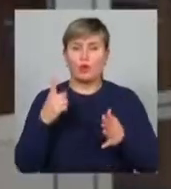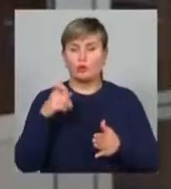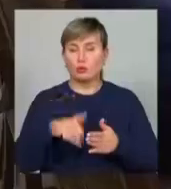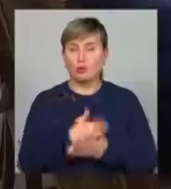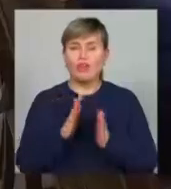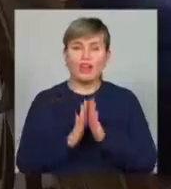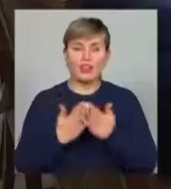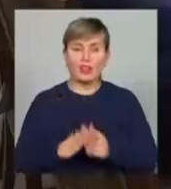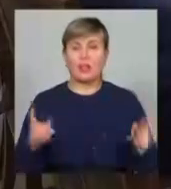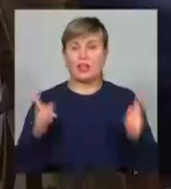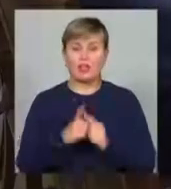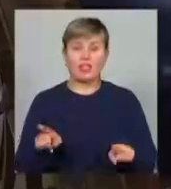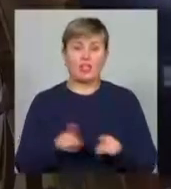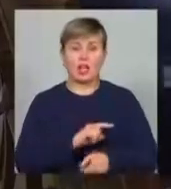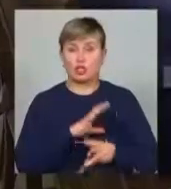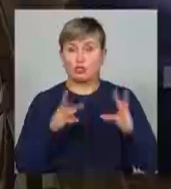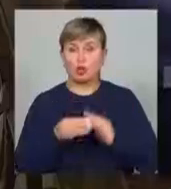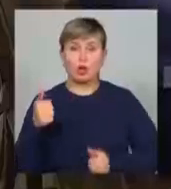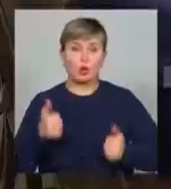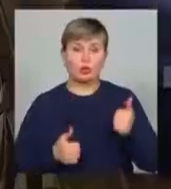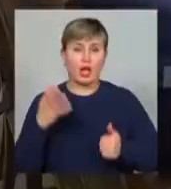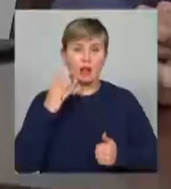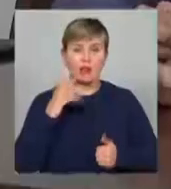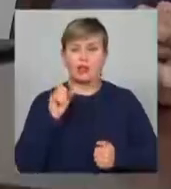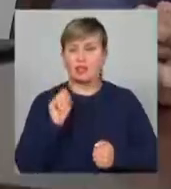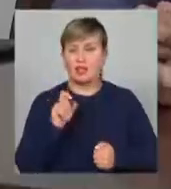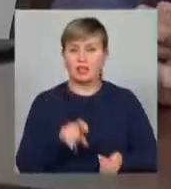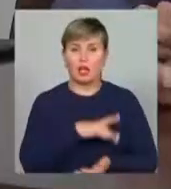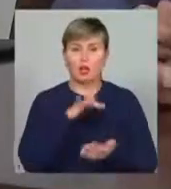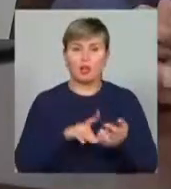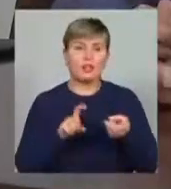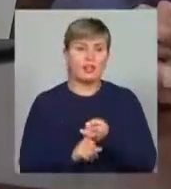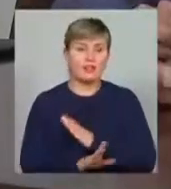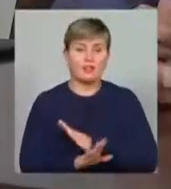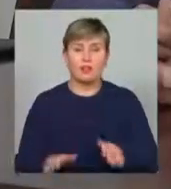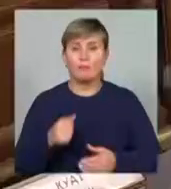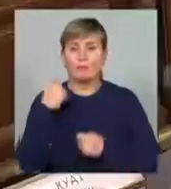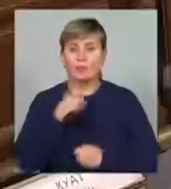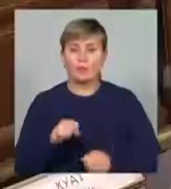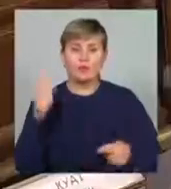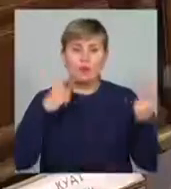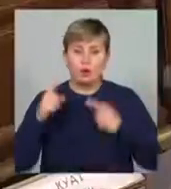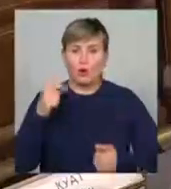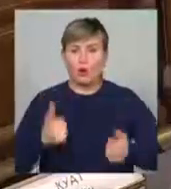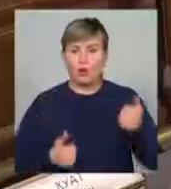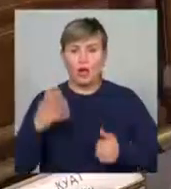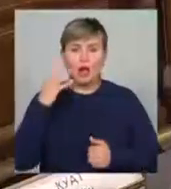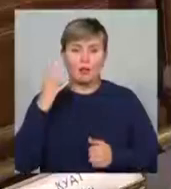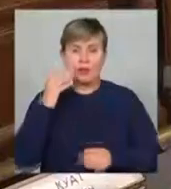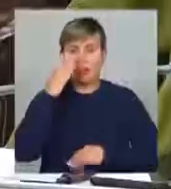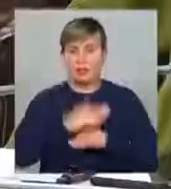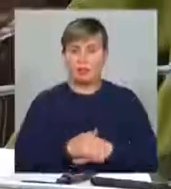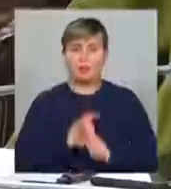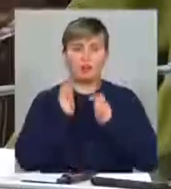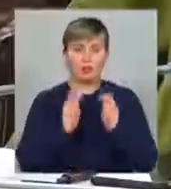книг. На встрече также подвели итоги конкурса «Алматы. Золотая колыбель независимости». Победителям творческого конкурса аким Алматы Бакыджан